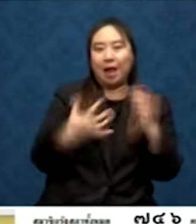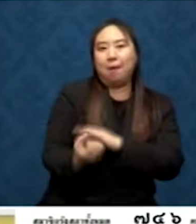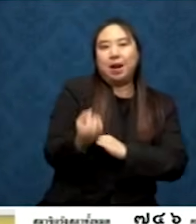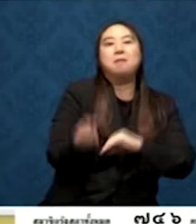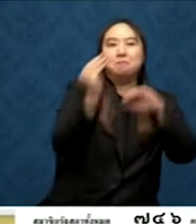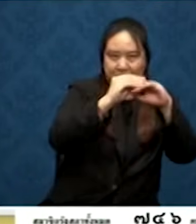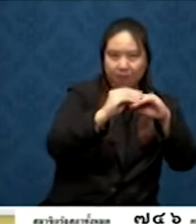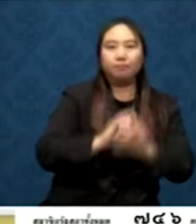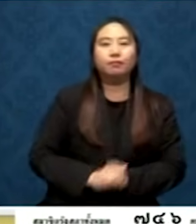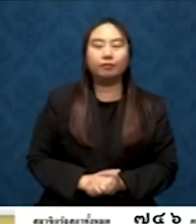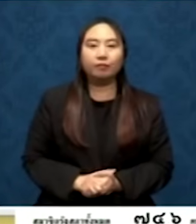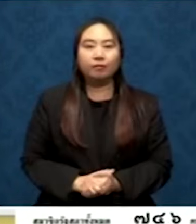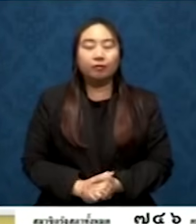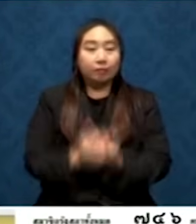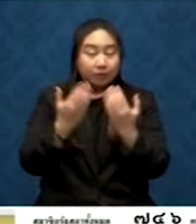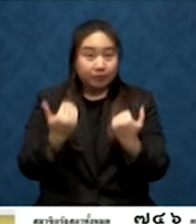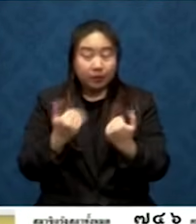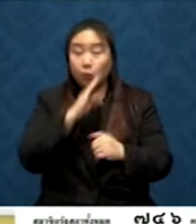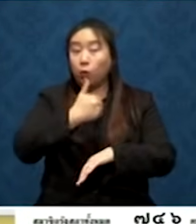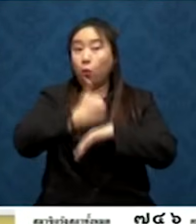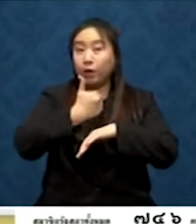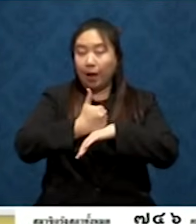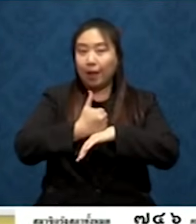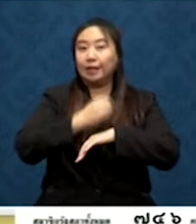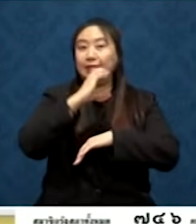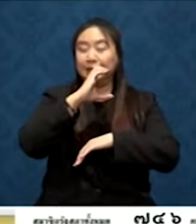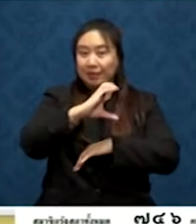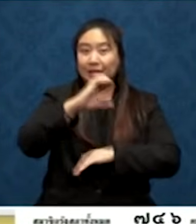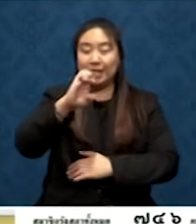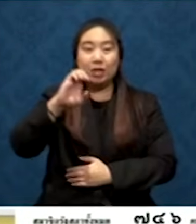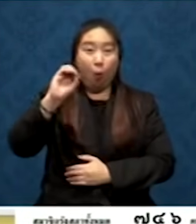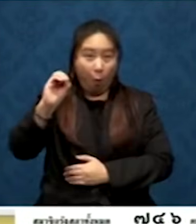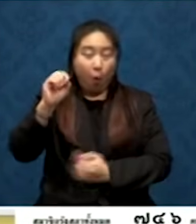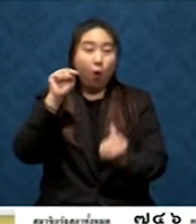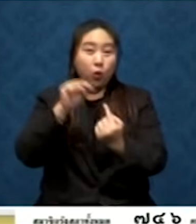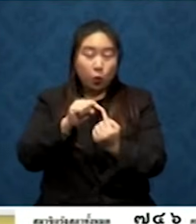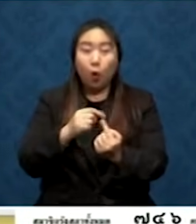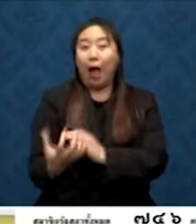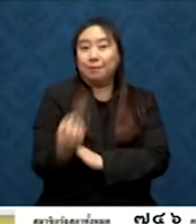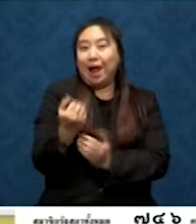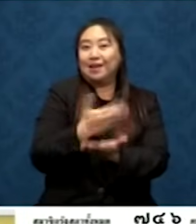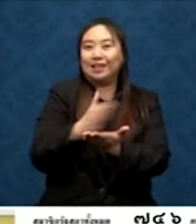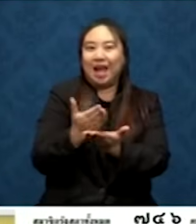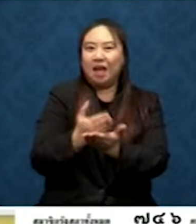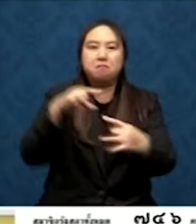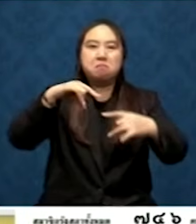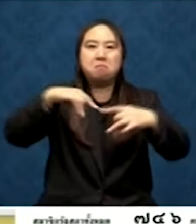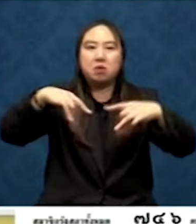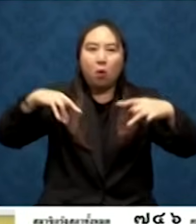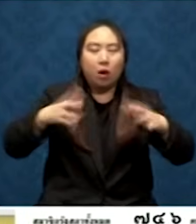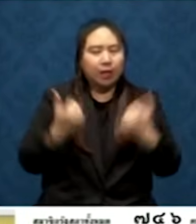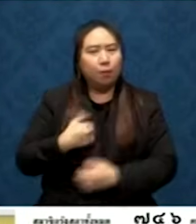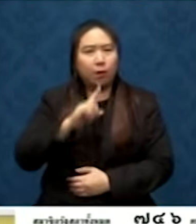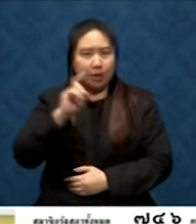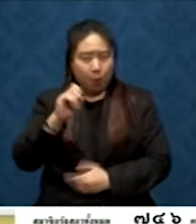แต่นอกจากข้อเสนอเรื่องผู้ว่า coจะไม่ได้ตอบโจทย์เรื่องการกระจายอำนาจแล้วนะครับผมก็ต้องถามต่อว่าตกลงแล้วนโยบายผู้ว่า